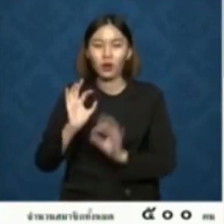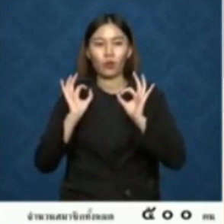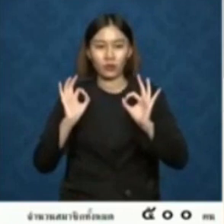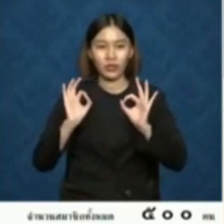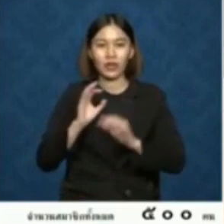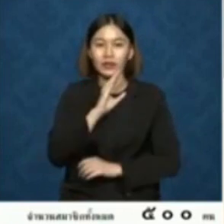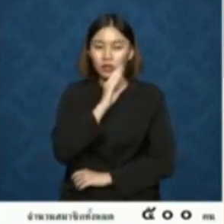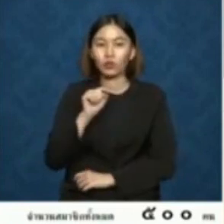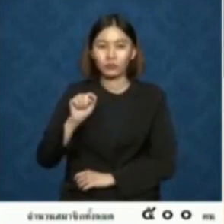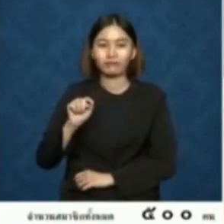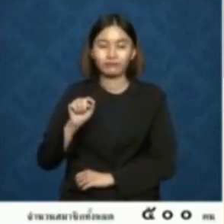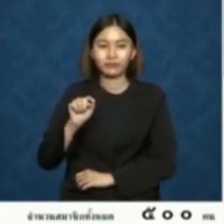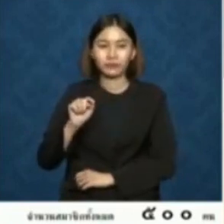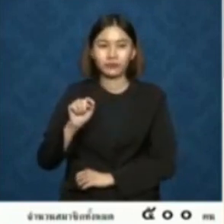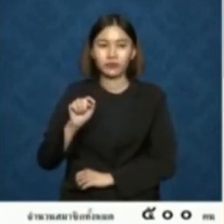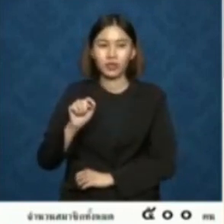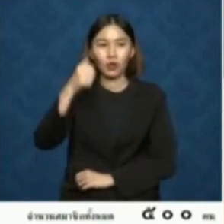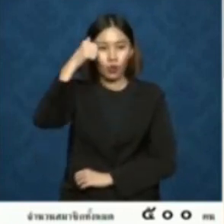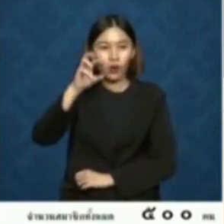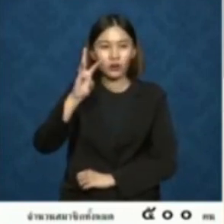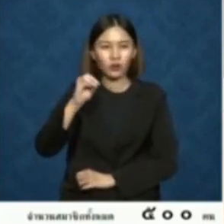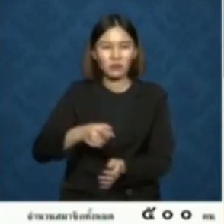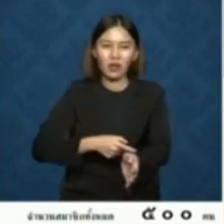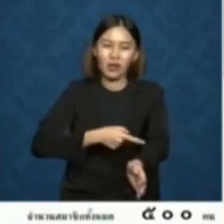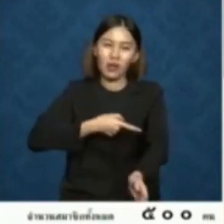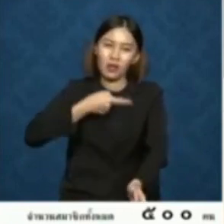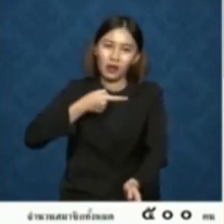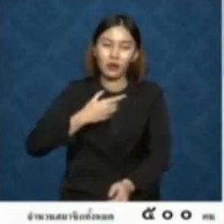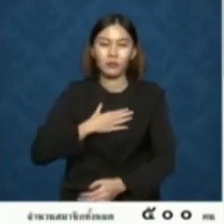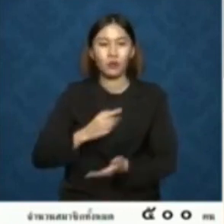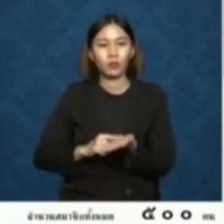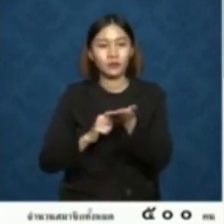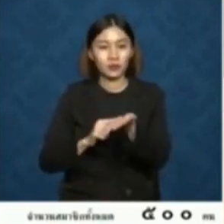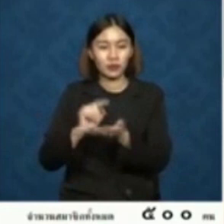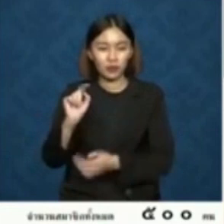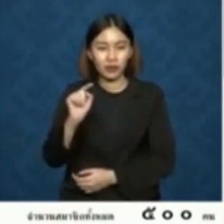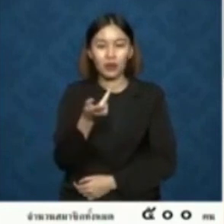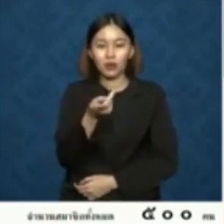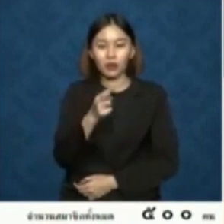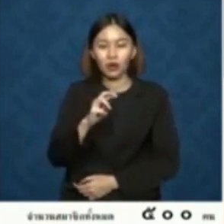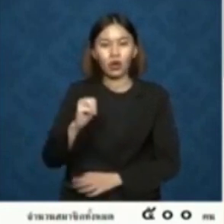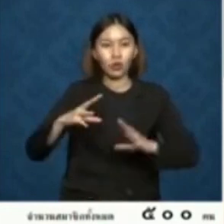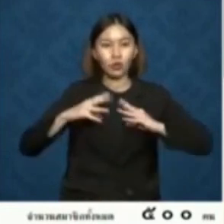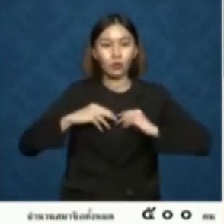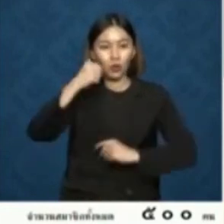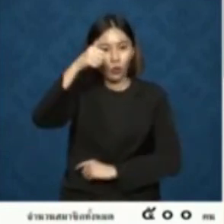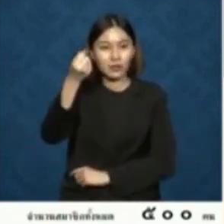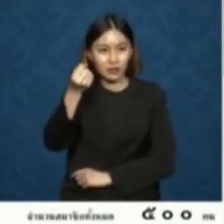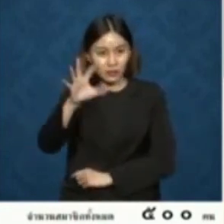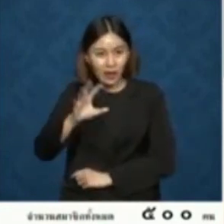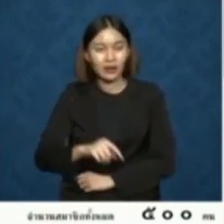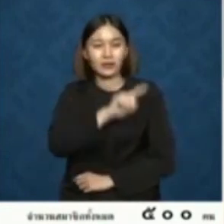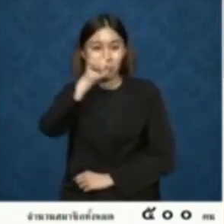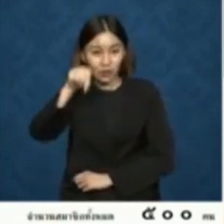โอเคในเมื่อเป็นอย่างนั้น60วันมันช้าไปผมเสนอว่าครม.เอาไป15วันแล้วเอ